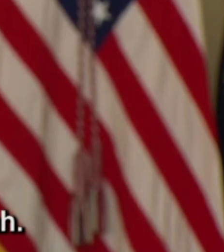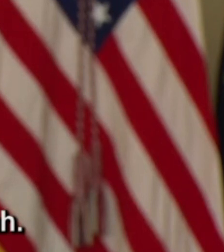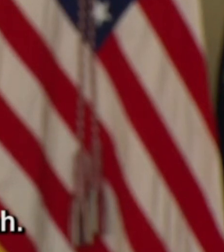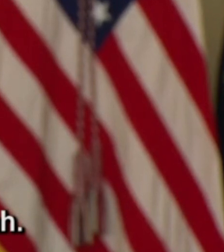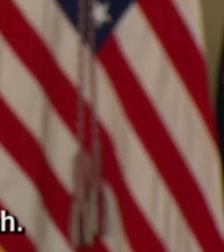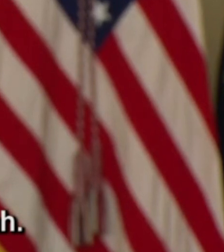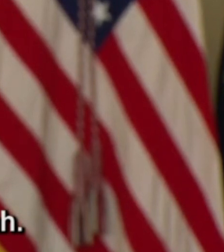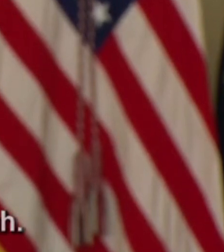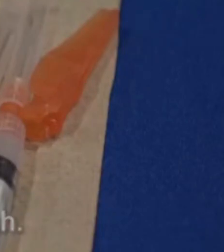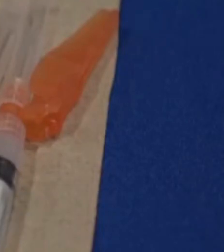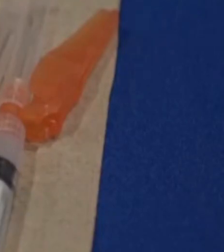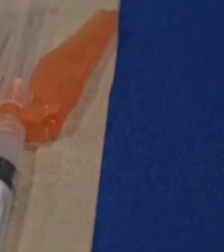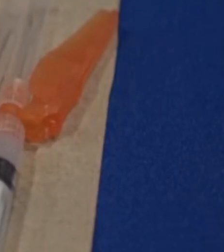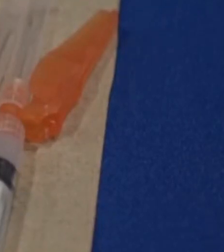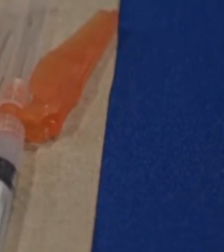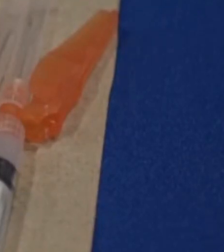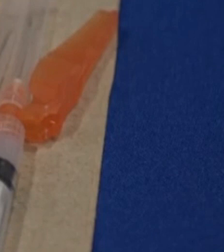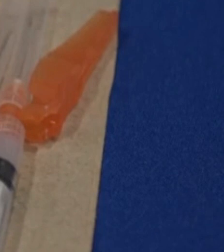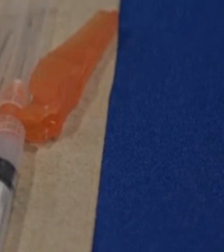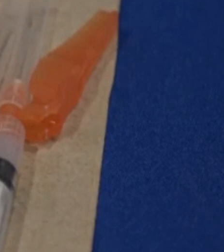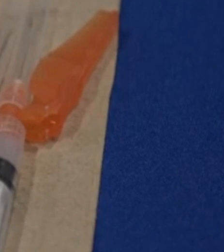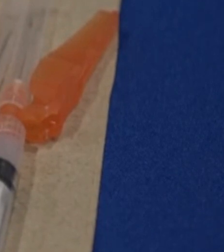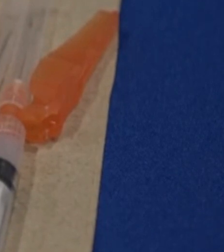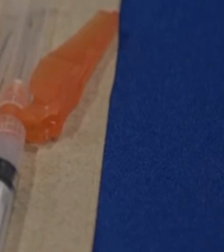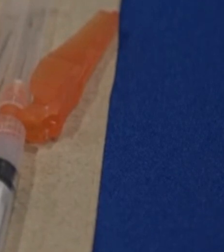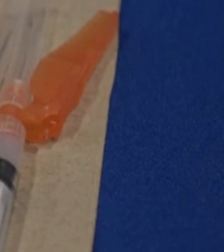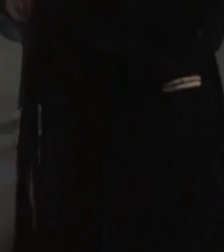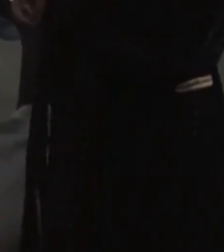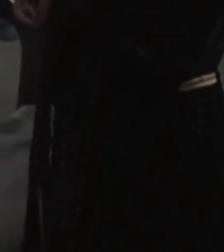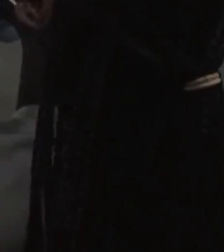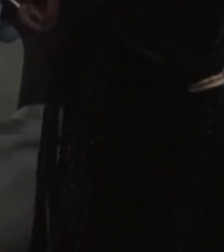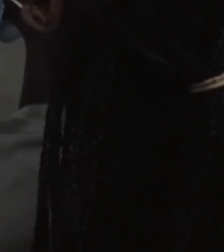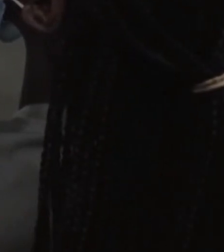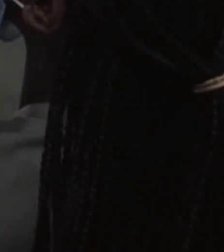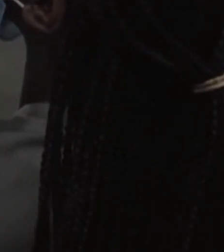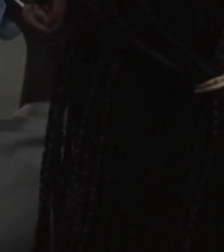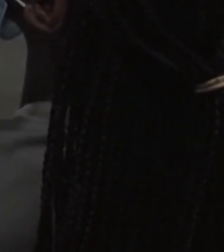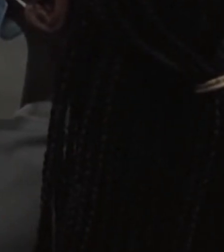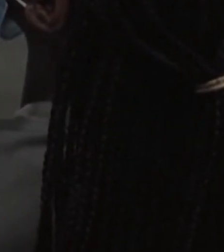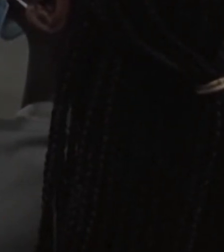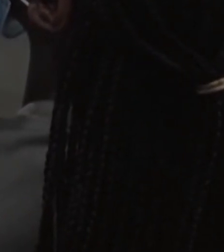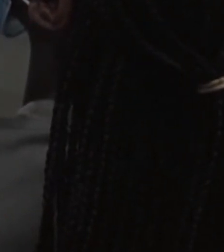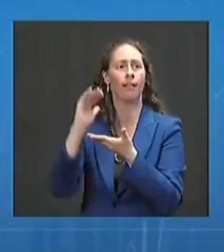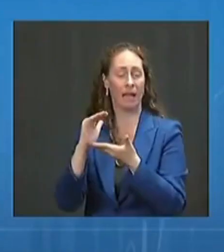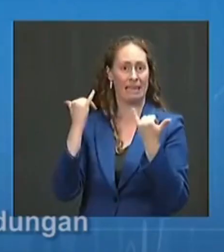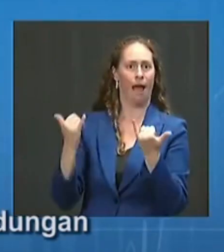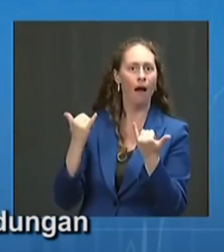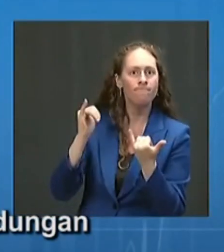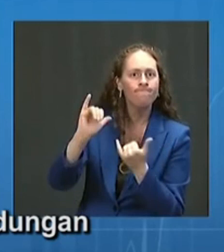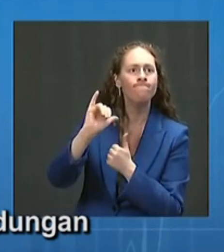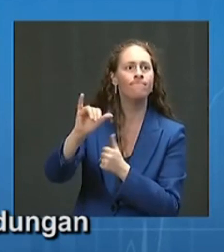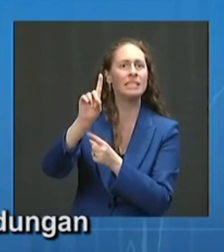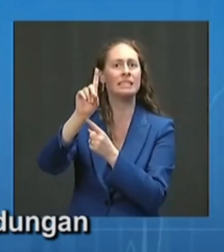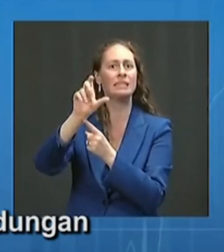Bie langkah ini menyusul penelitian yang menunjukkan vaksin tetap efektif bahkan melawan varian Delta itu